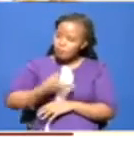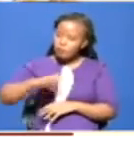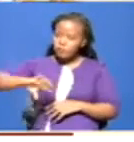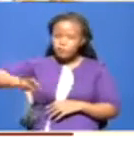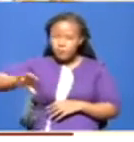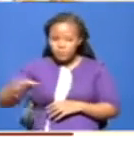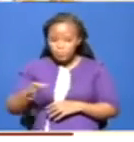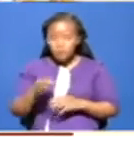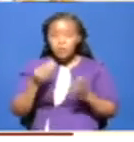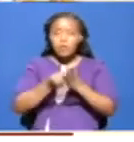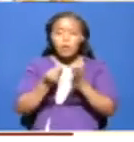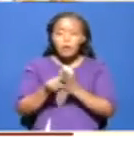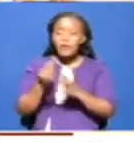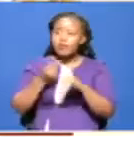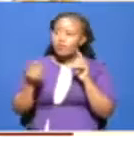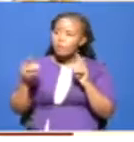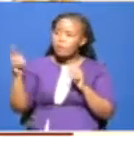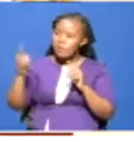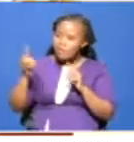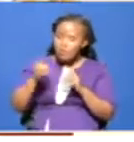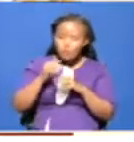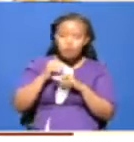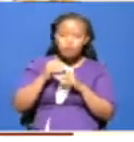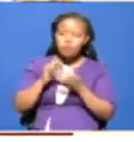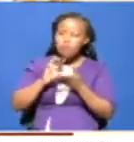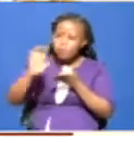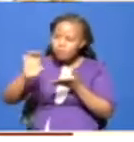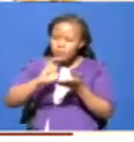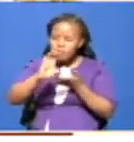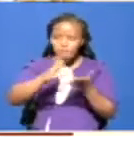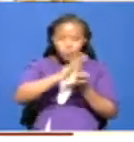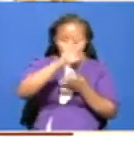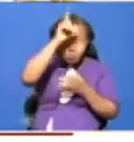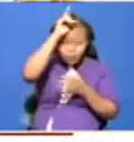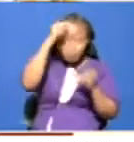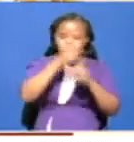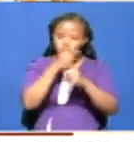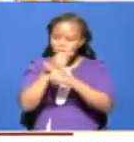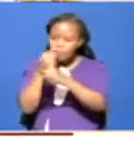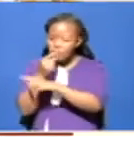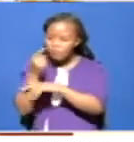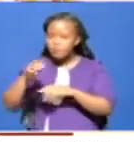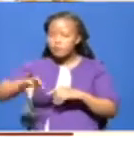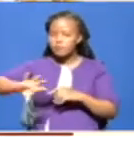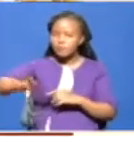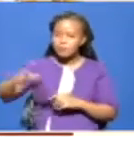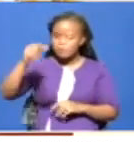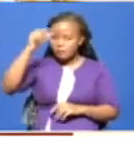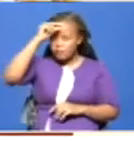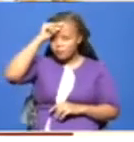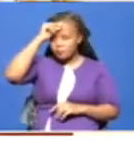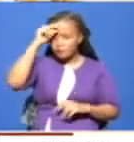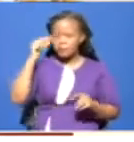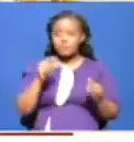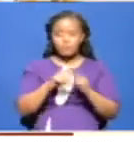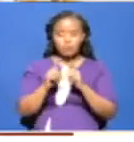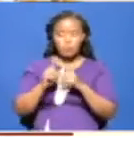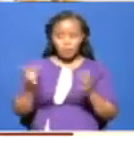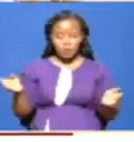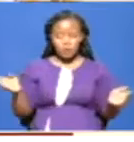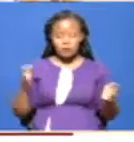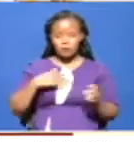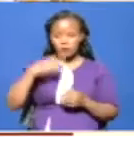Pesa inatoka Nairobi inakuja moja kwa moja kwa hazina ya serikali ya kaunti hapo. Na nyinyi wenyewe pale